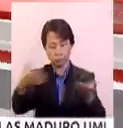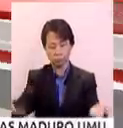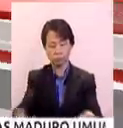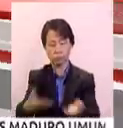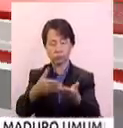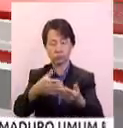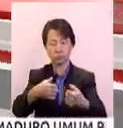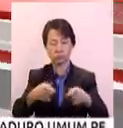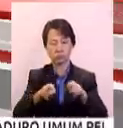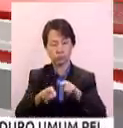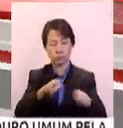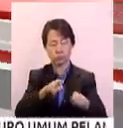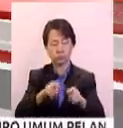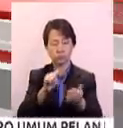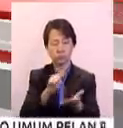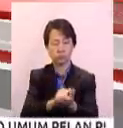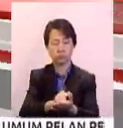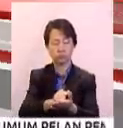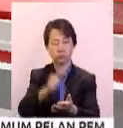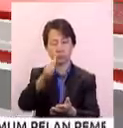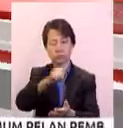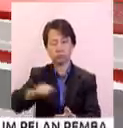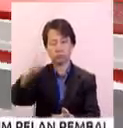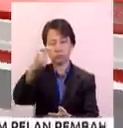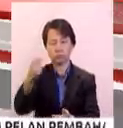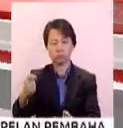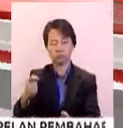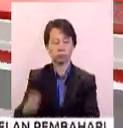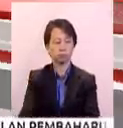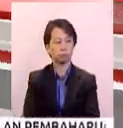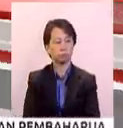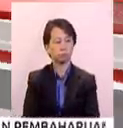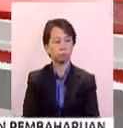memperkenalkan perlombaan alamanya itu di rantau Asia Tenggara.